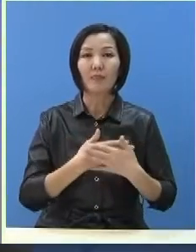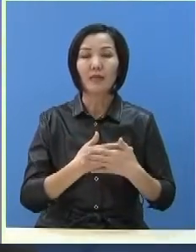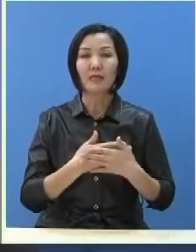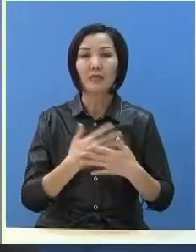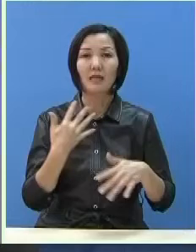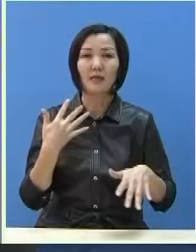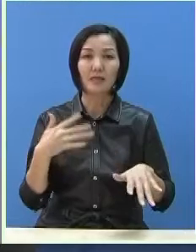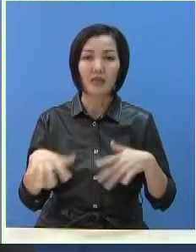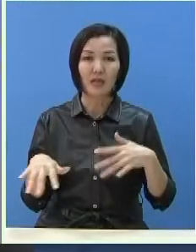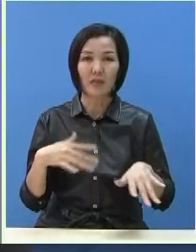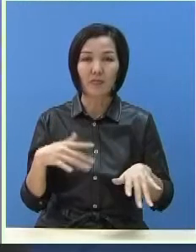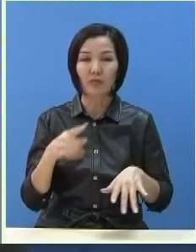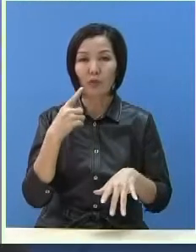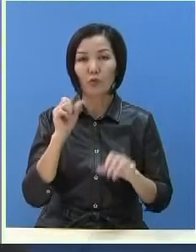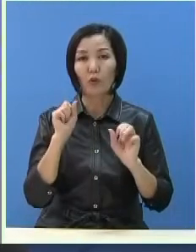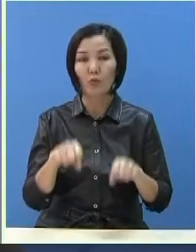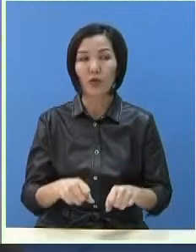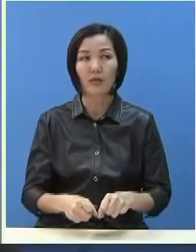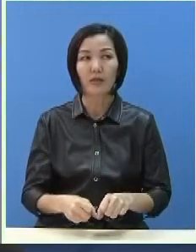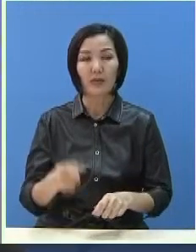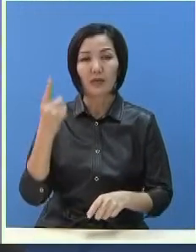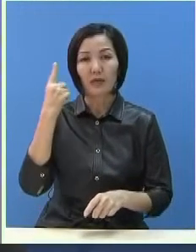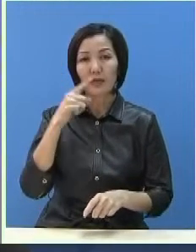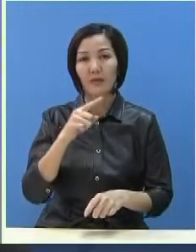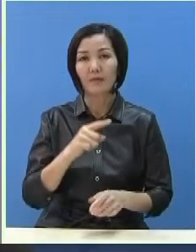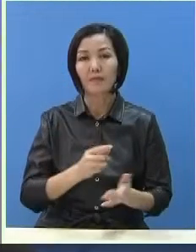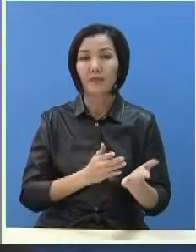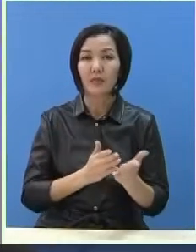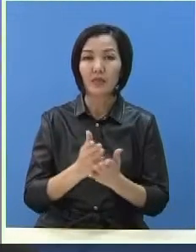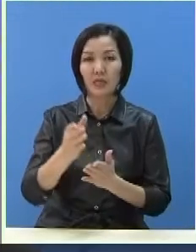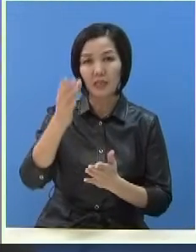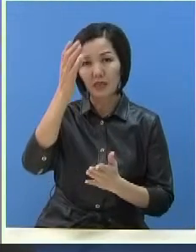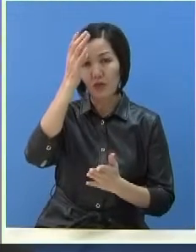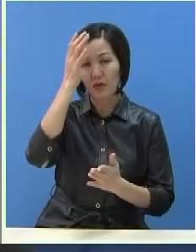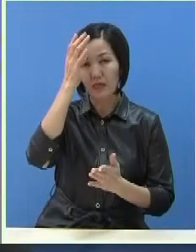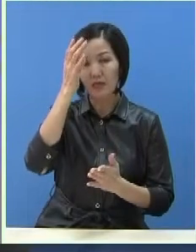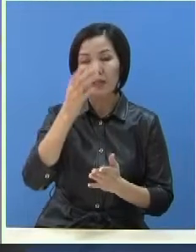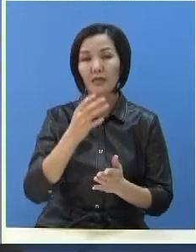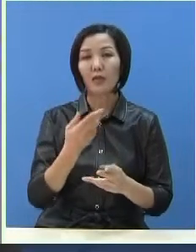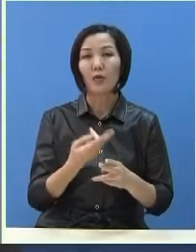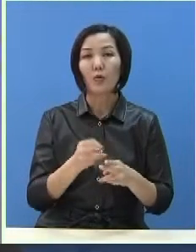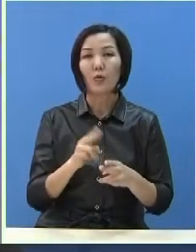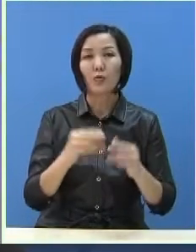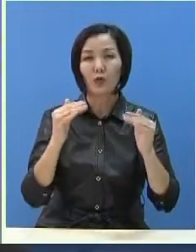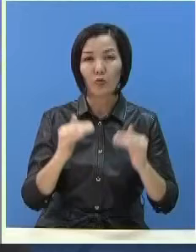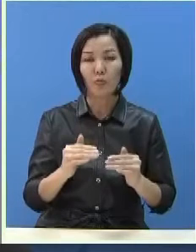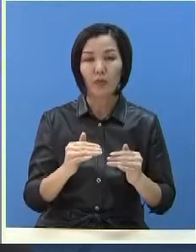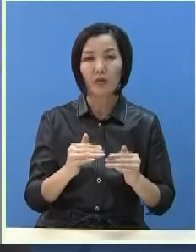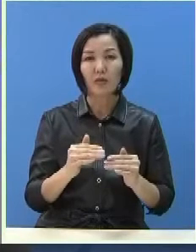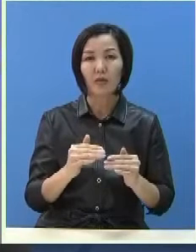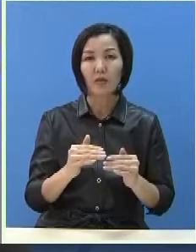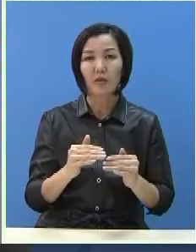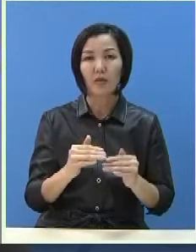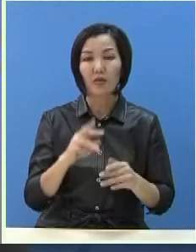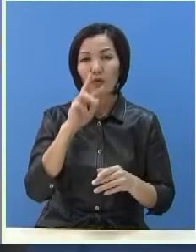деп айту қиын қазіргі жағдайда. Идеологиялық қателіктер, саяси сауаттылық тұрғысынан, иә, иә, өйткені неге идеологиялық жағынан